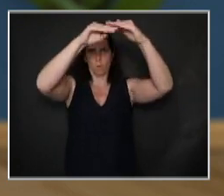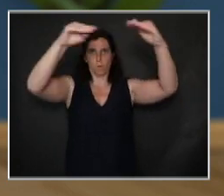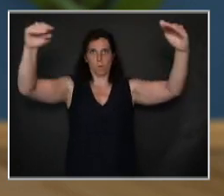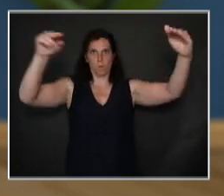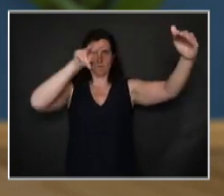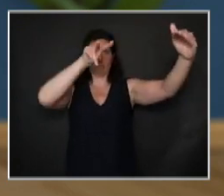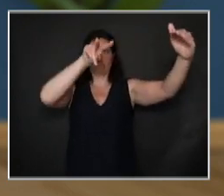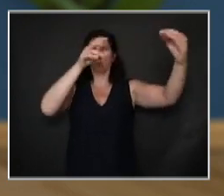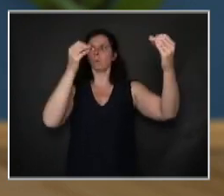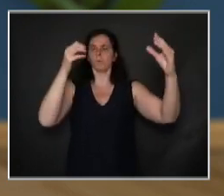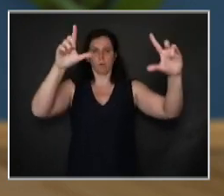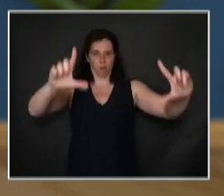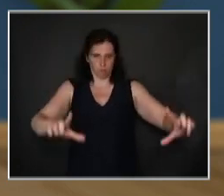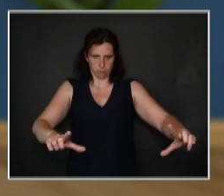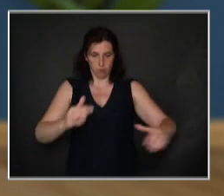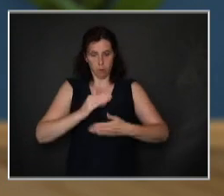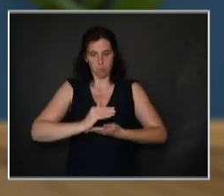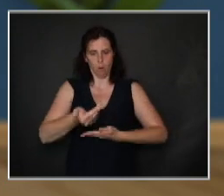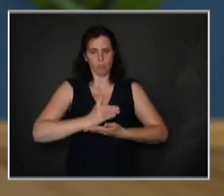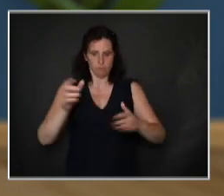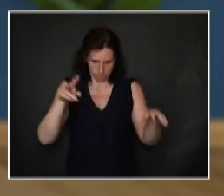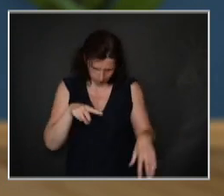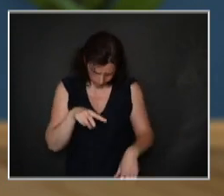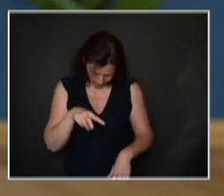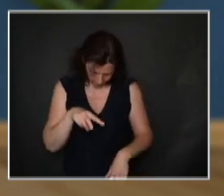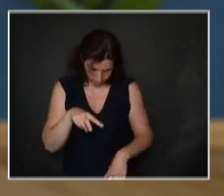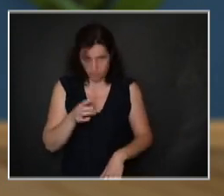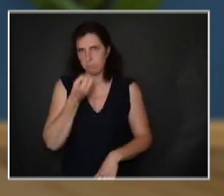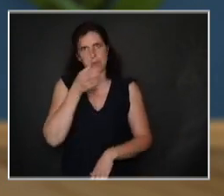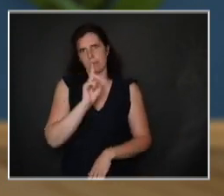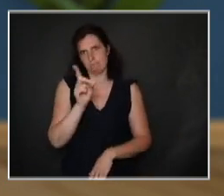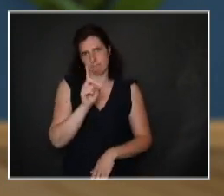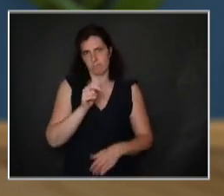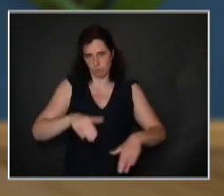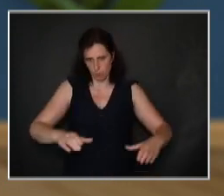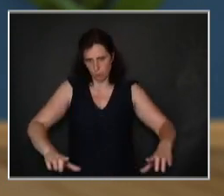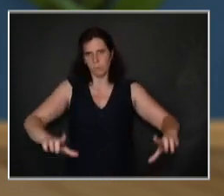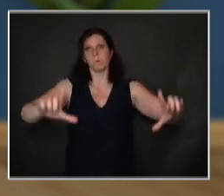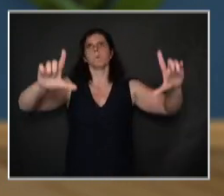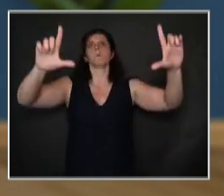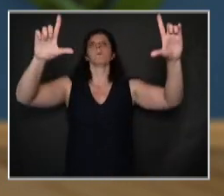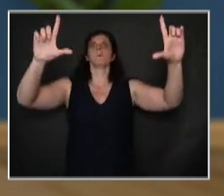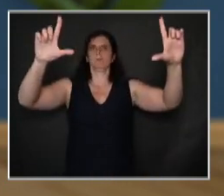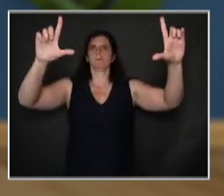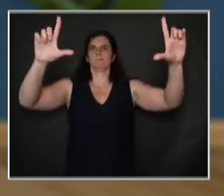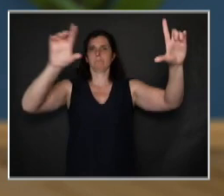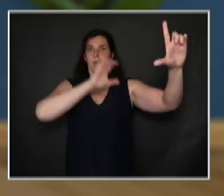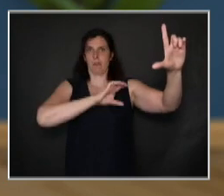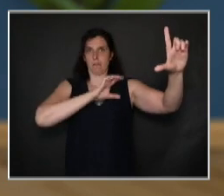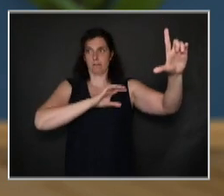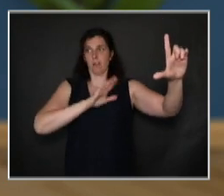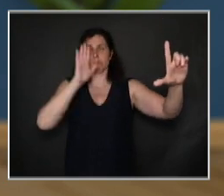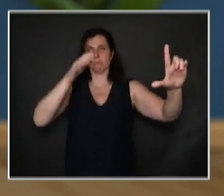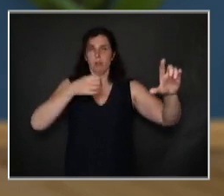souvent on voit que les gens ont amené leur portable au travail, du coup ils sont penchés en avant, c'est pas bien. Il faut vraiment respecter ça le maximum, surtout qu'on passe vraiment